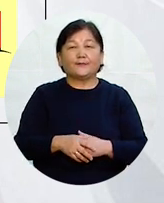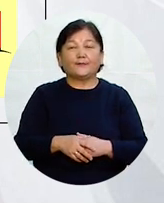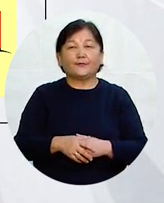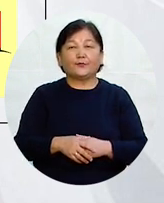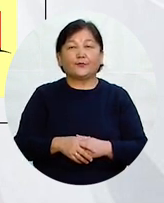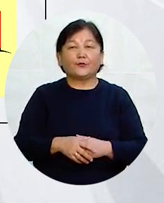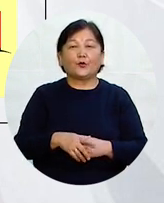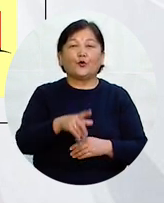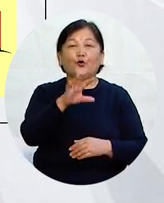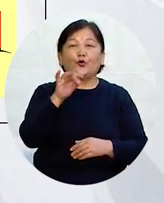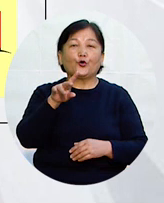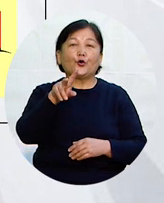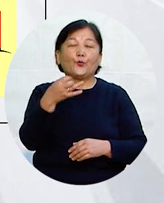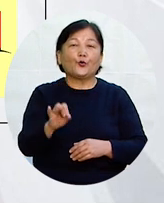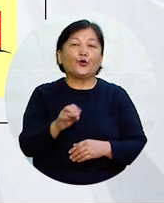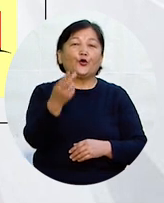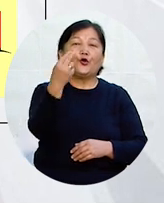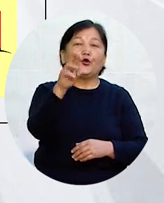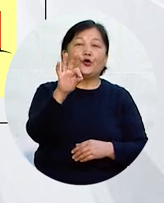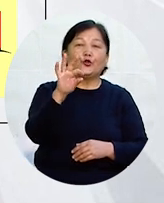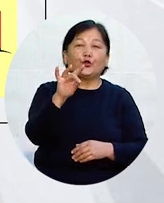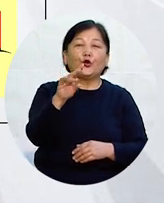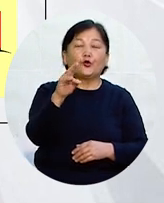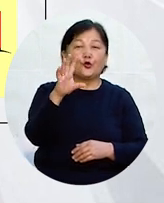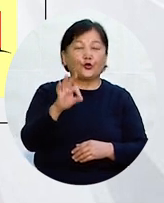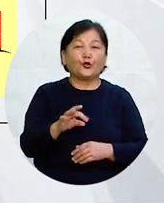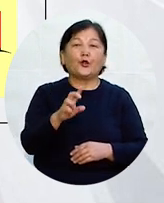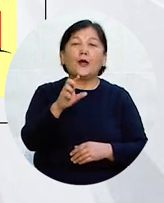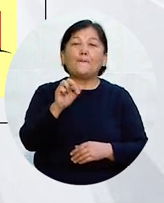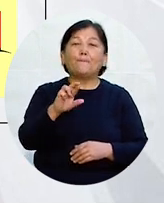За үүрмүй. Орон. За баясанга.